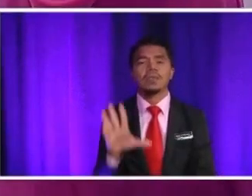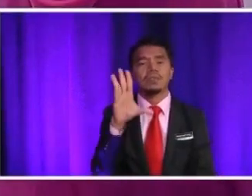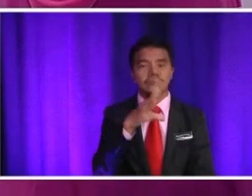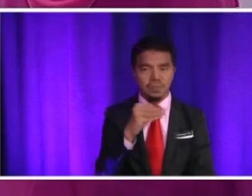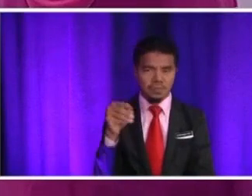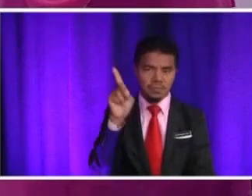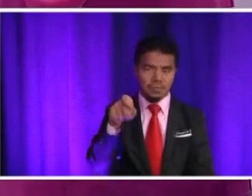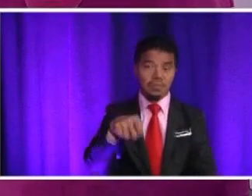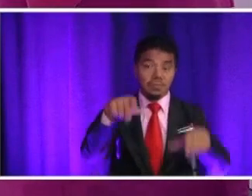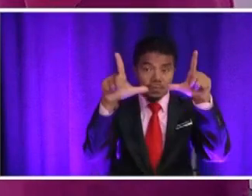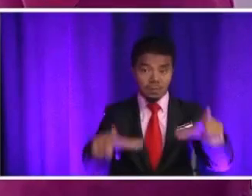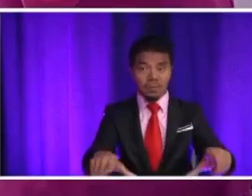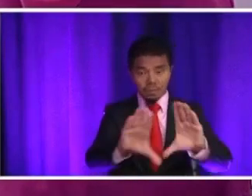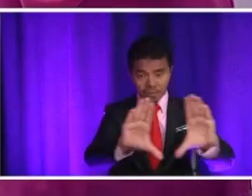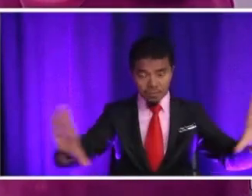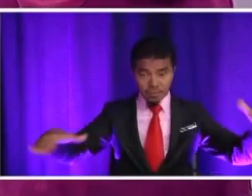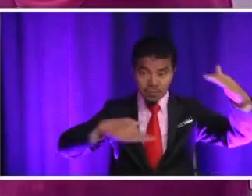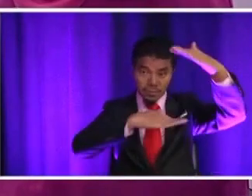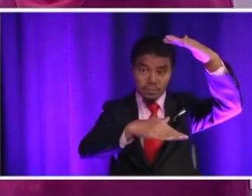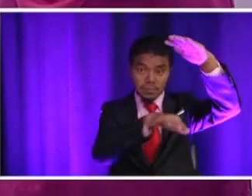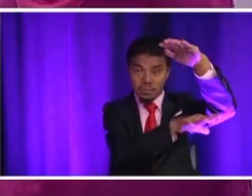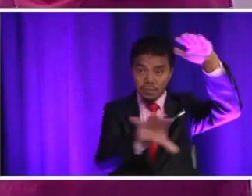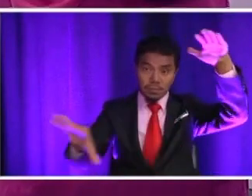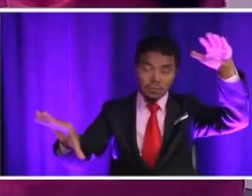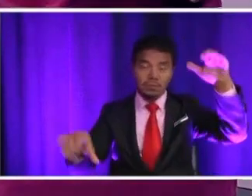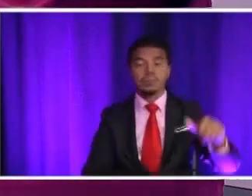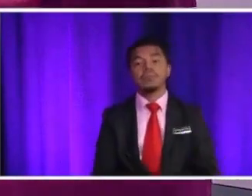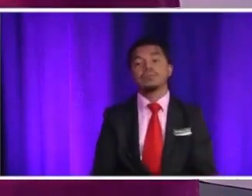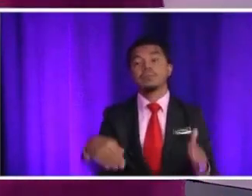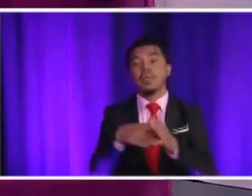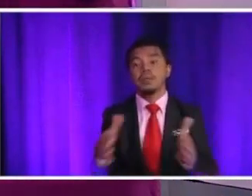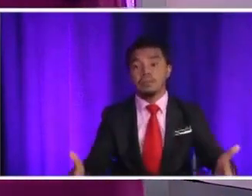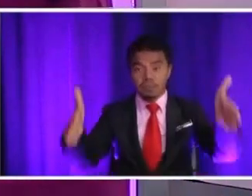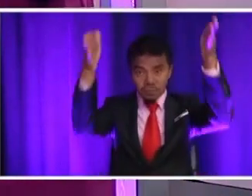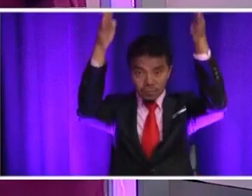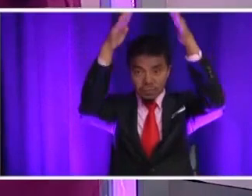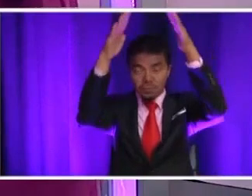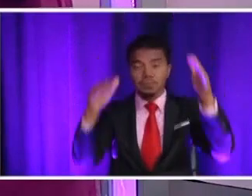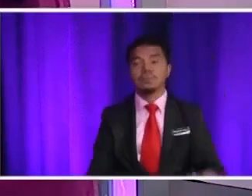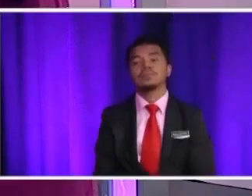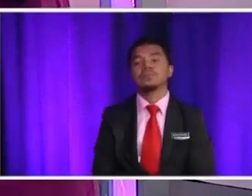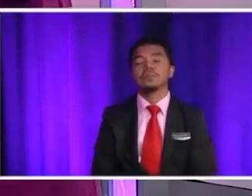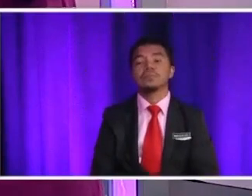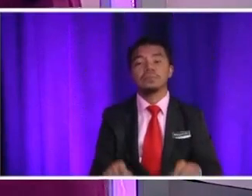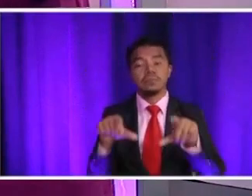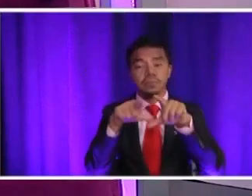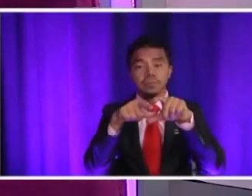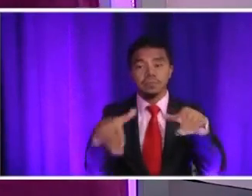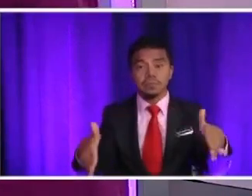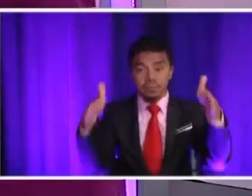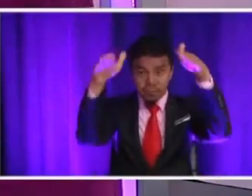emas, orang tua, dah malas lah naik atas kan. Jadi maknanya, kalau boleh, tempat produk yang nak dijual tu pun tempat